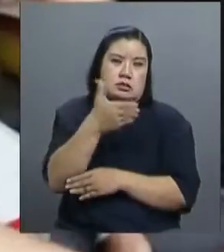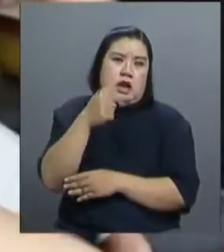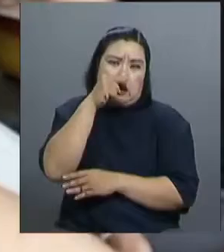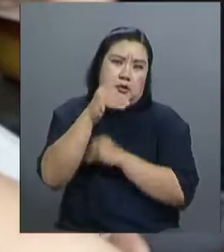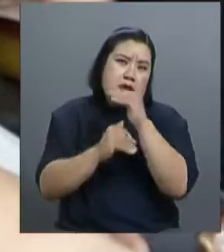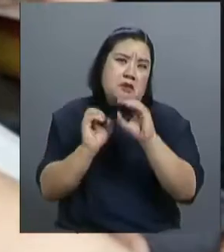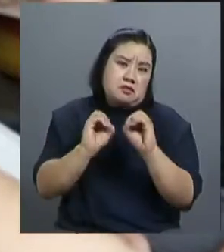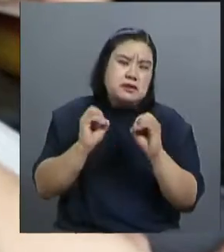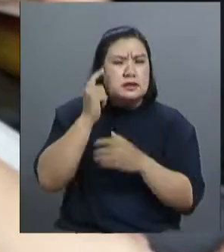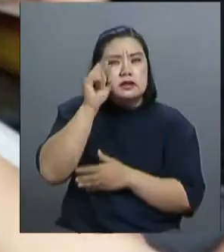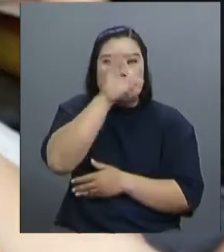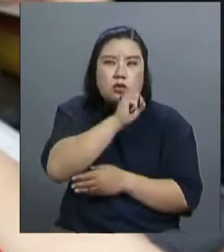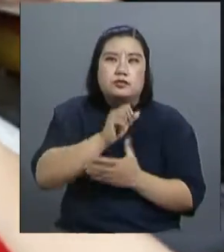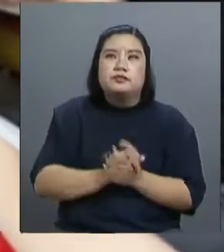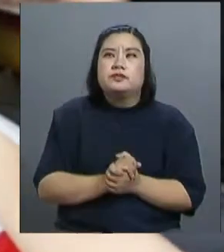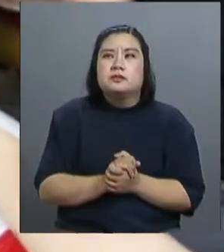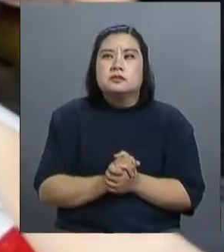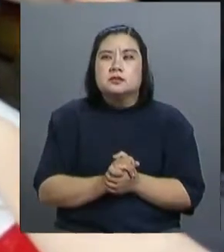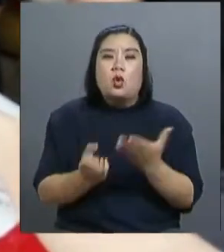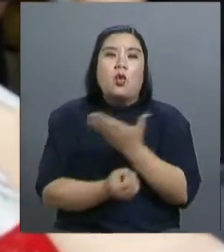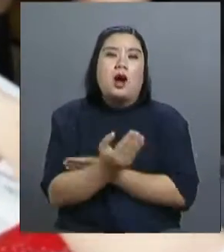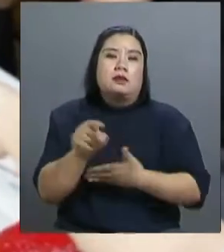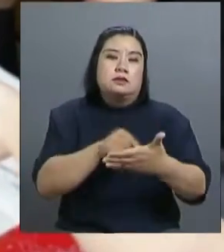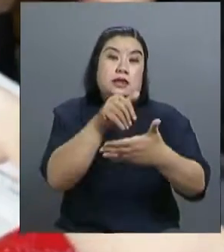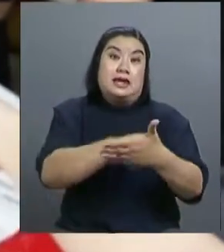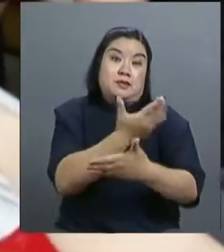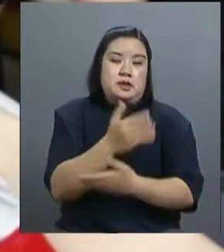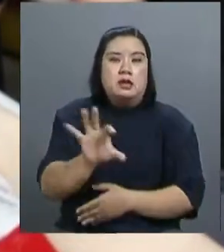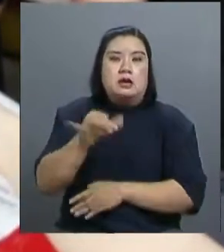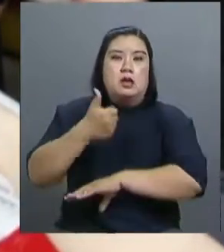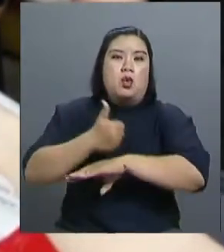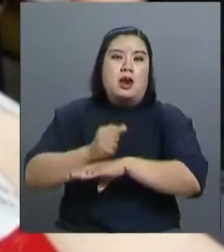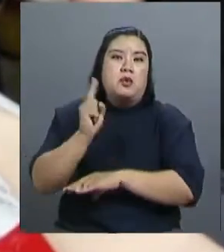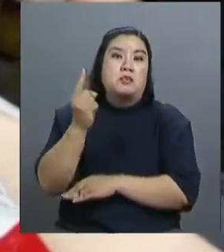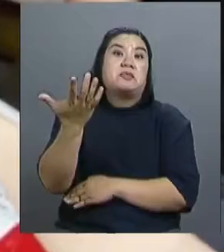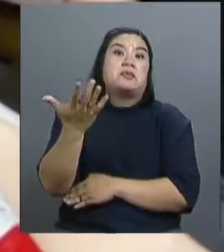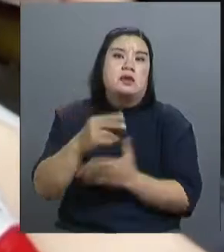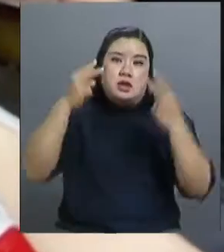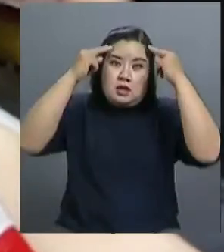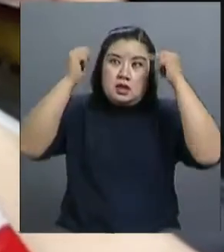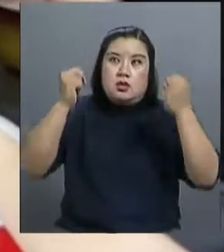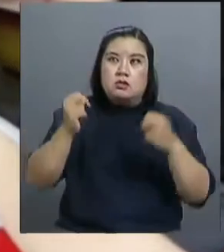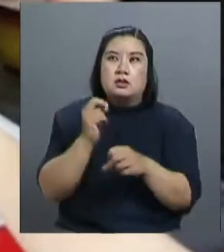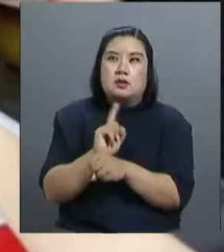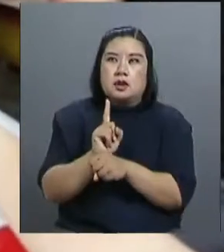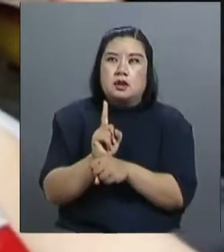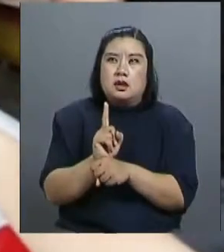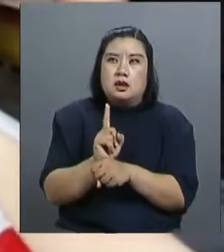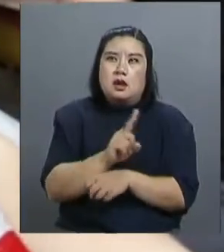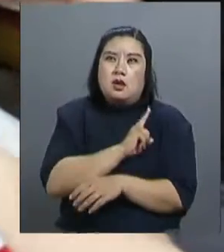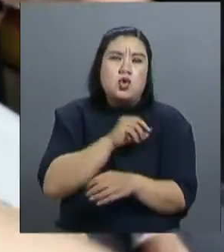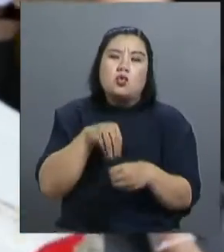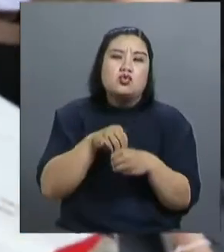ก็คือเราจะเสียสิทธิ์ที่จะเลือกผู้นำอะค่ะเราก็จะไปนายกคนปัจจุบันก็จะทำหน้าที่ต่อ